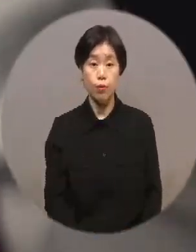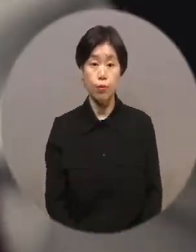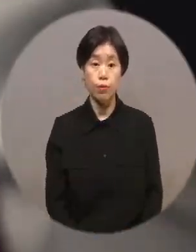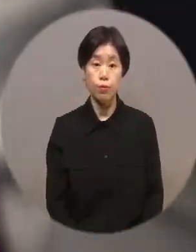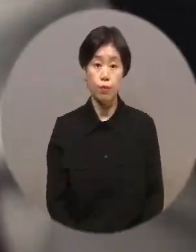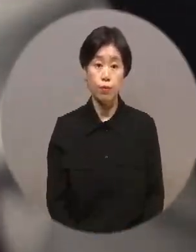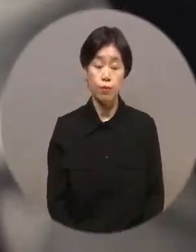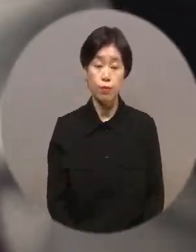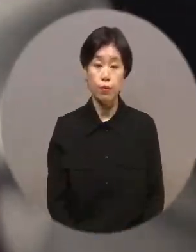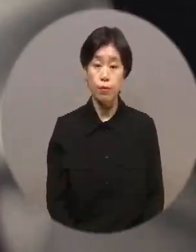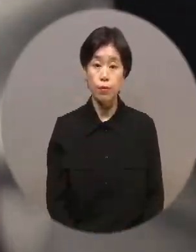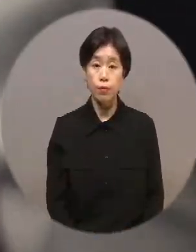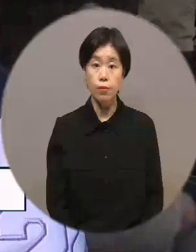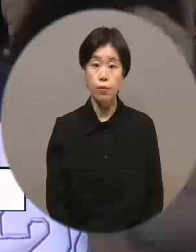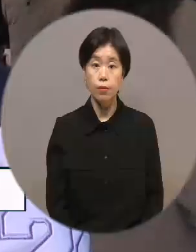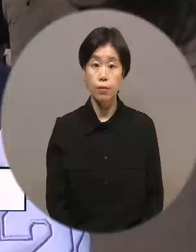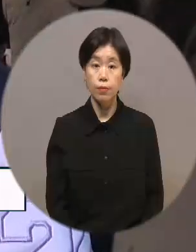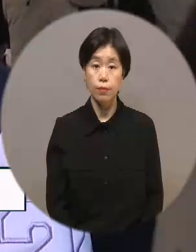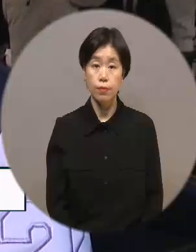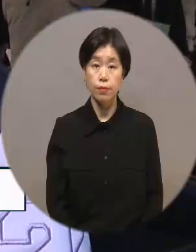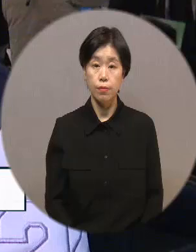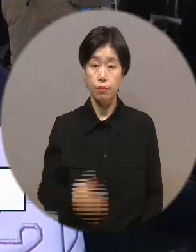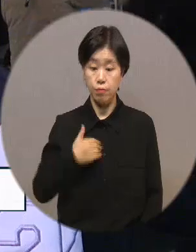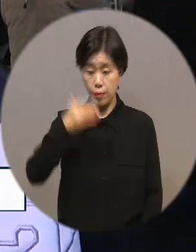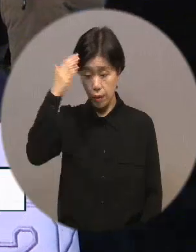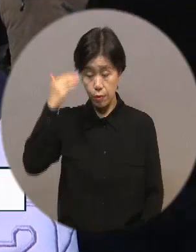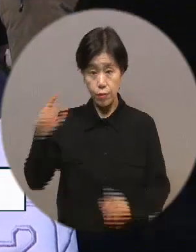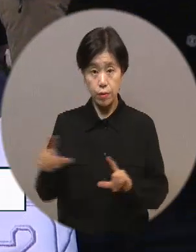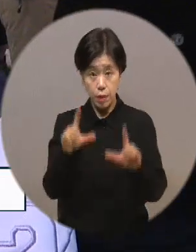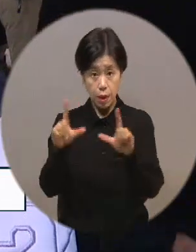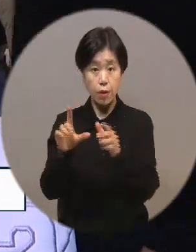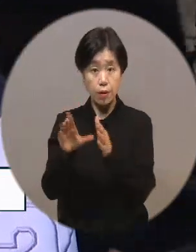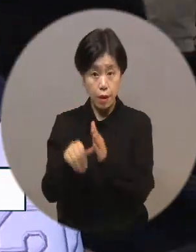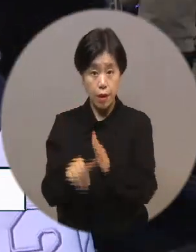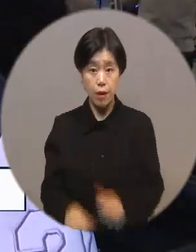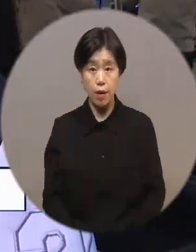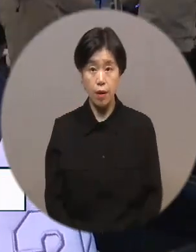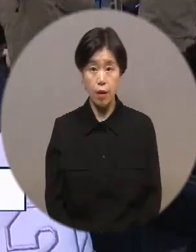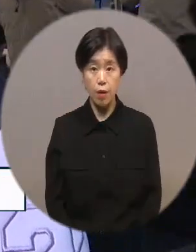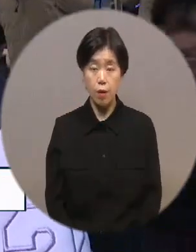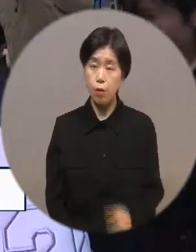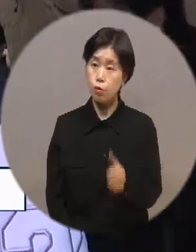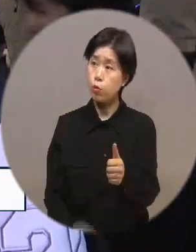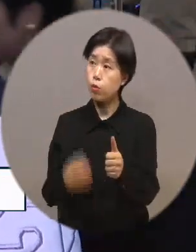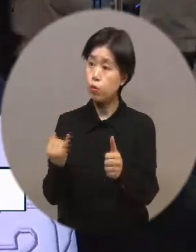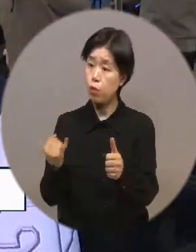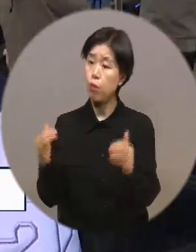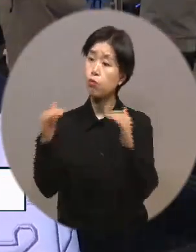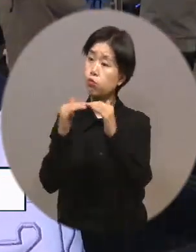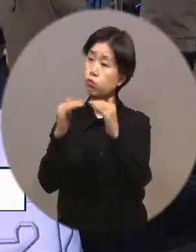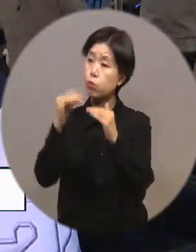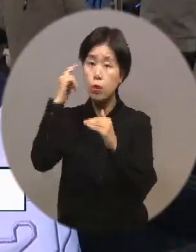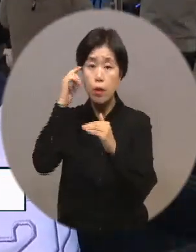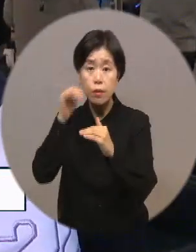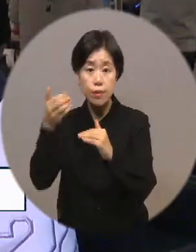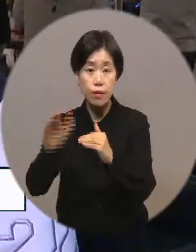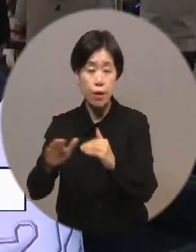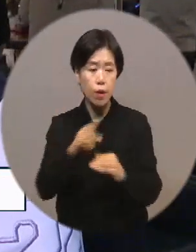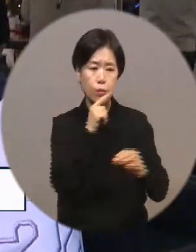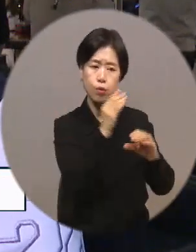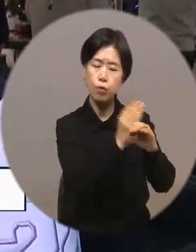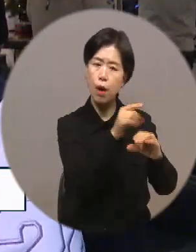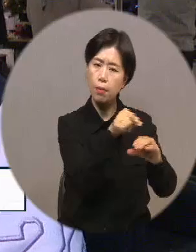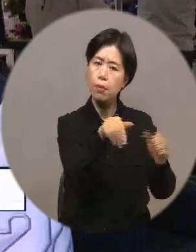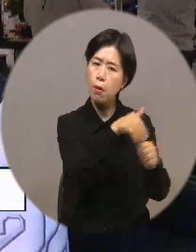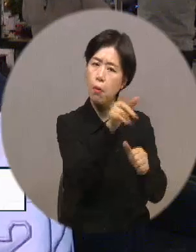생각해보게 했는데요. 제가 한국에 살면서 남자 여자가 동등하다고 느꼈는데 과연 북한은 어떤 입장을